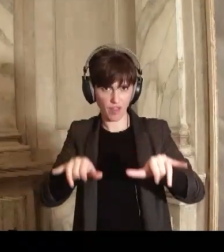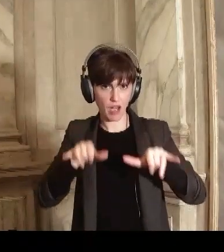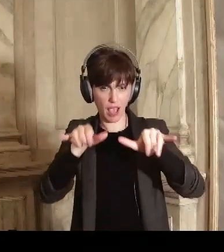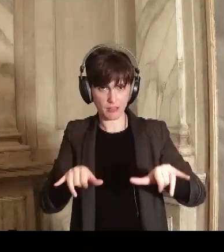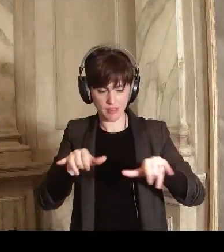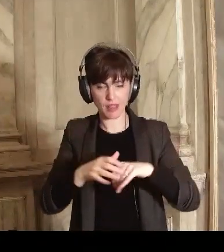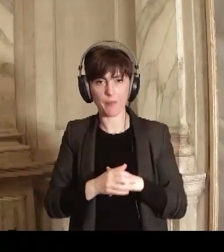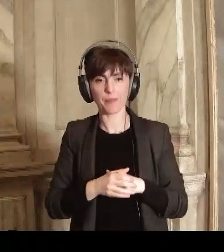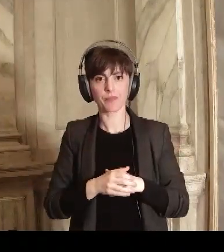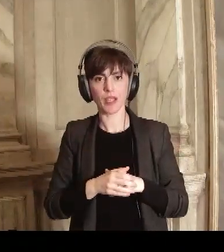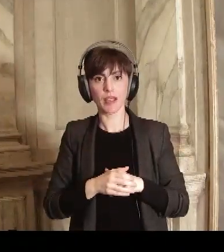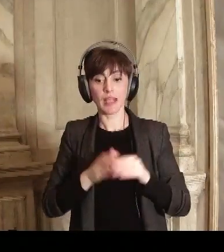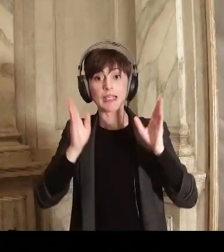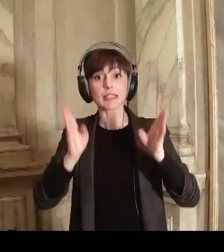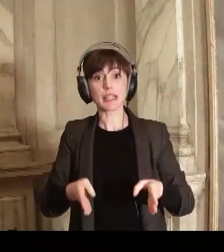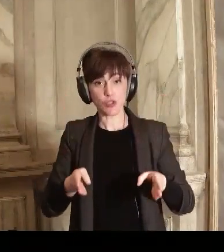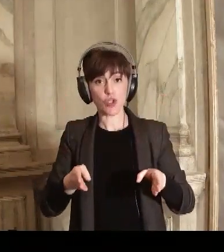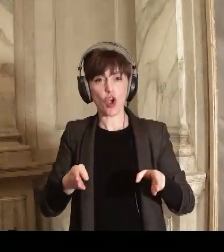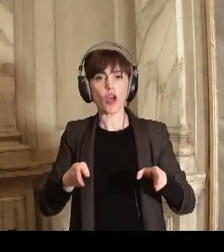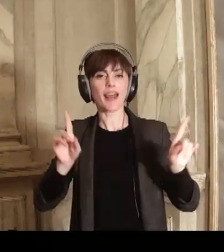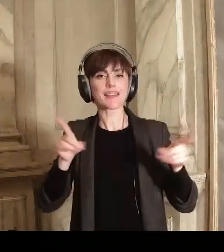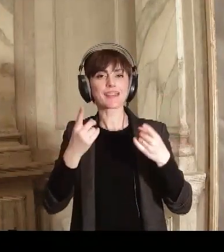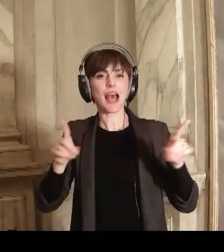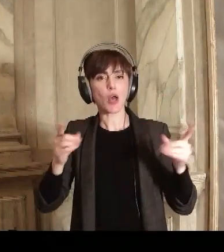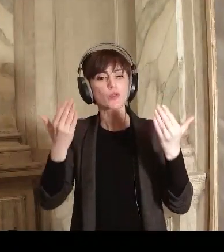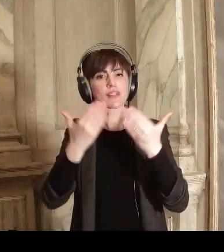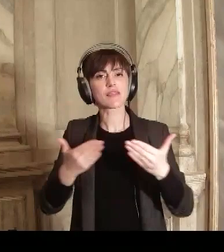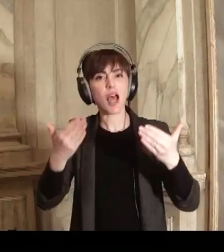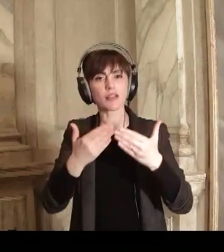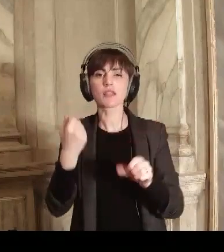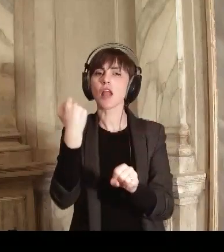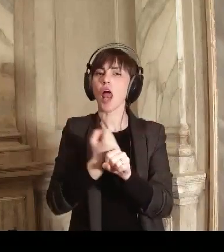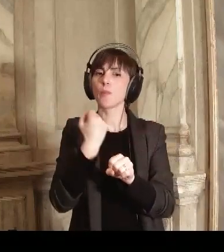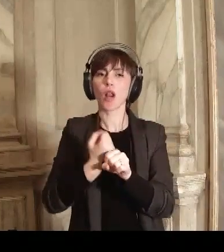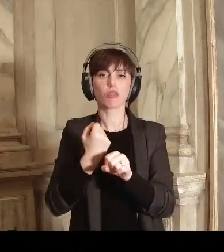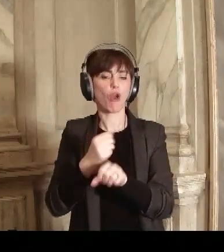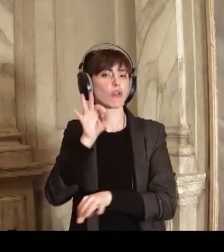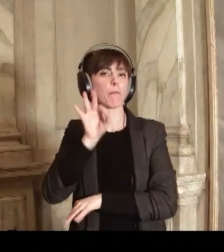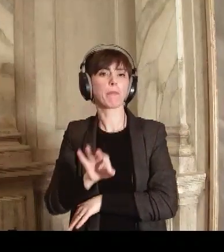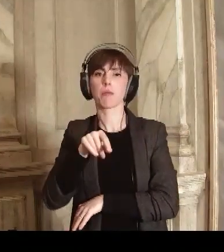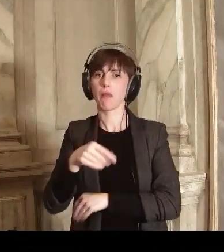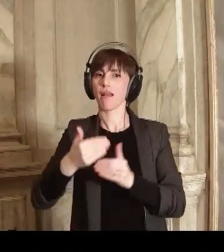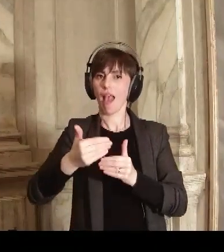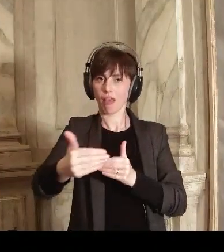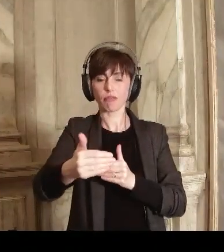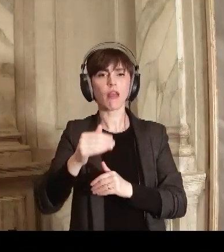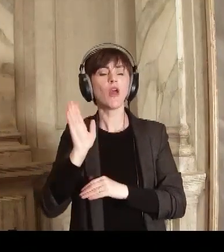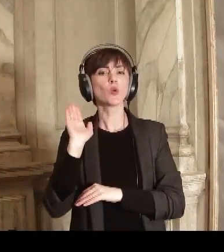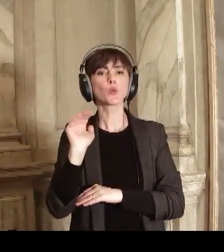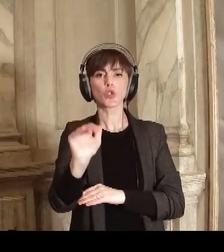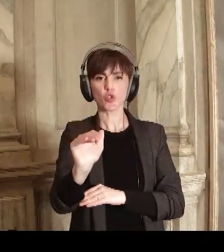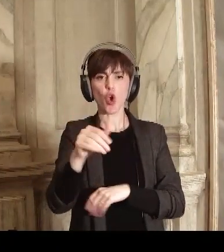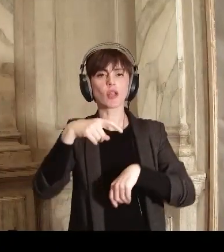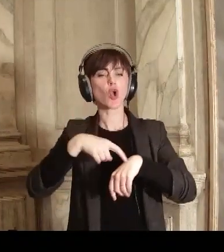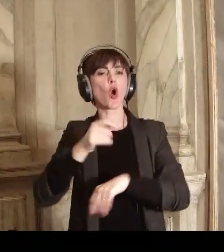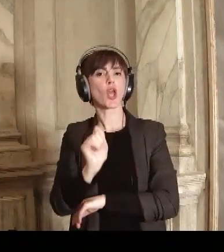si creerà un laboratorio permanente tutti i giorni alle 11 nella biblioteca meravigliosa dell'archivio ASAC